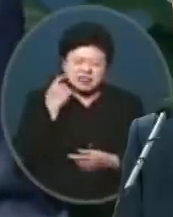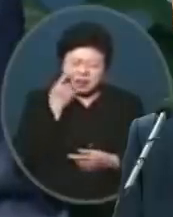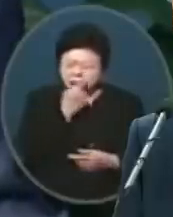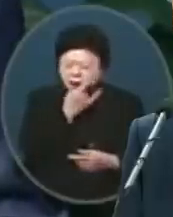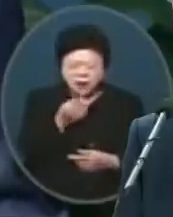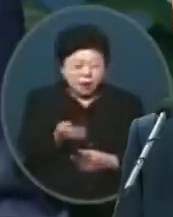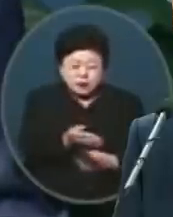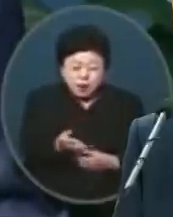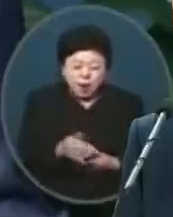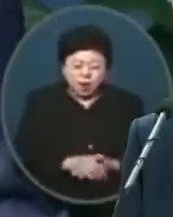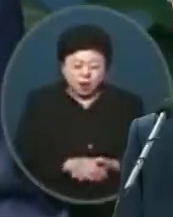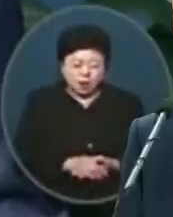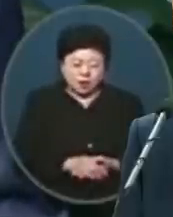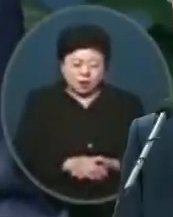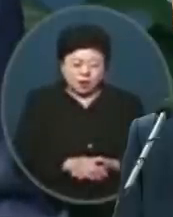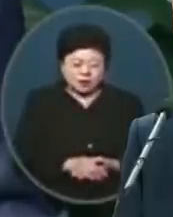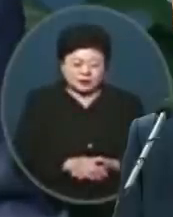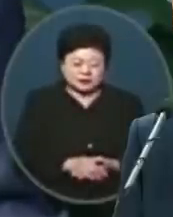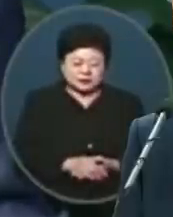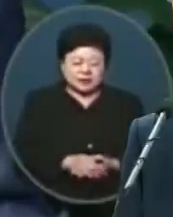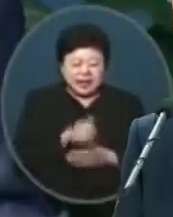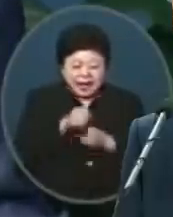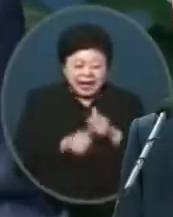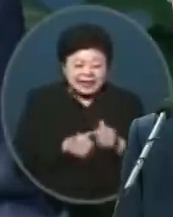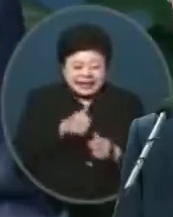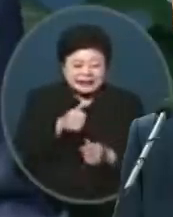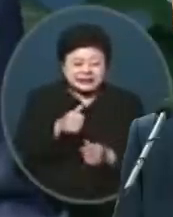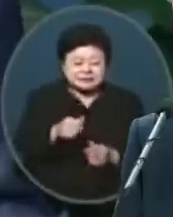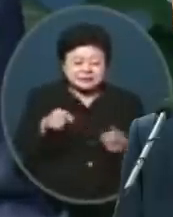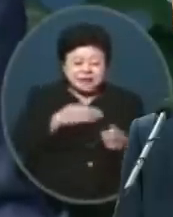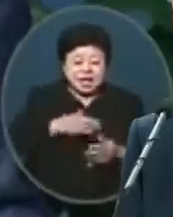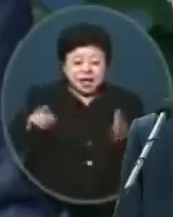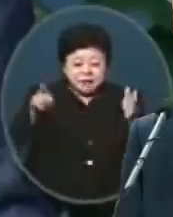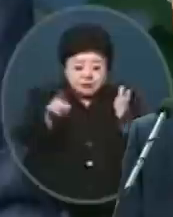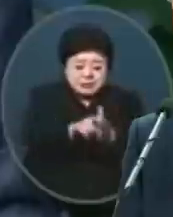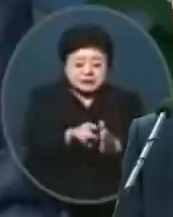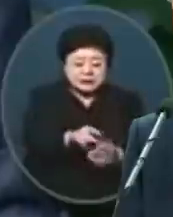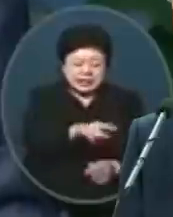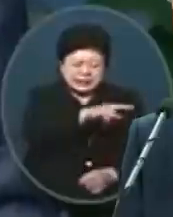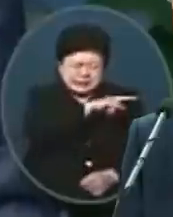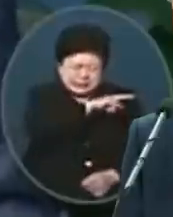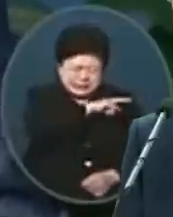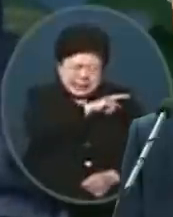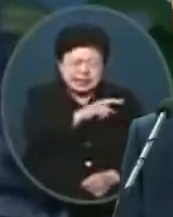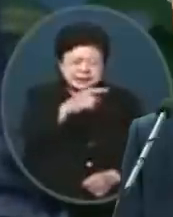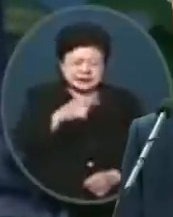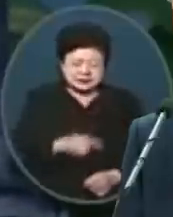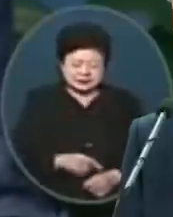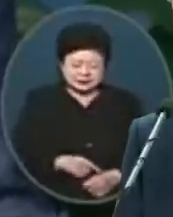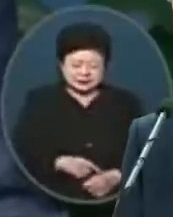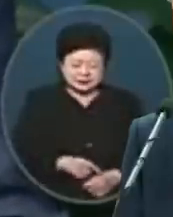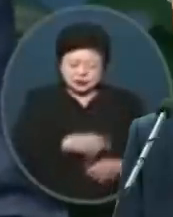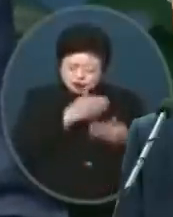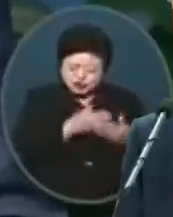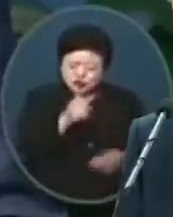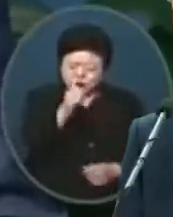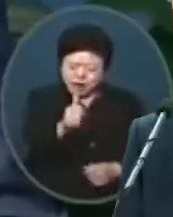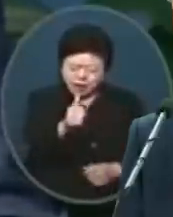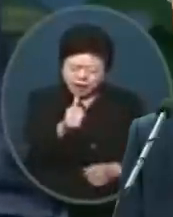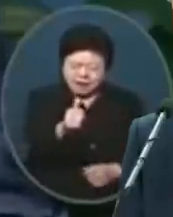그런데 그 옆에 한 사람이 나는 하나님을 믿습니다. 오냐? 네가 제일이다.